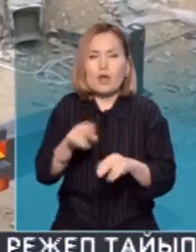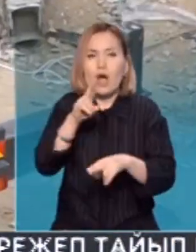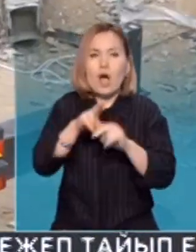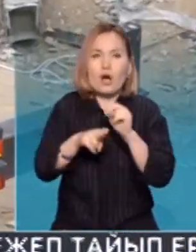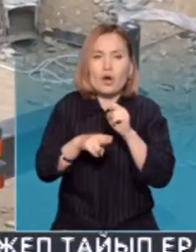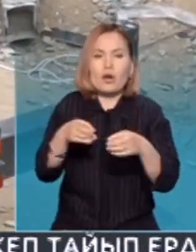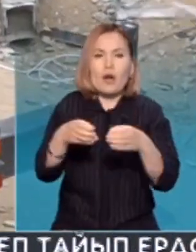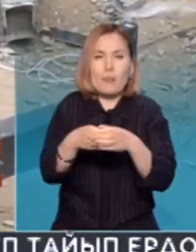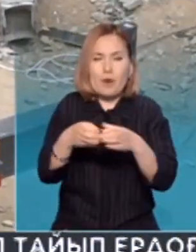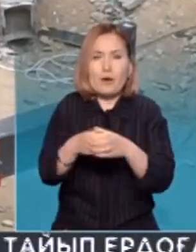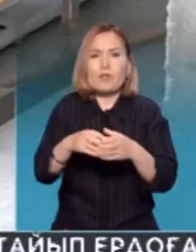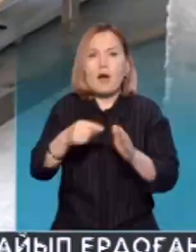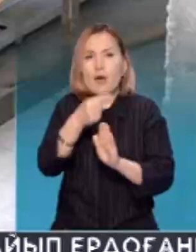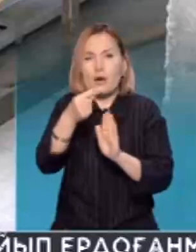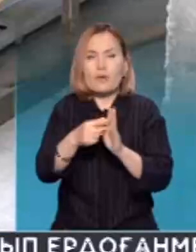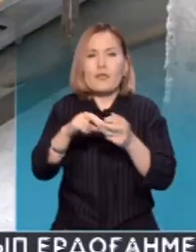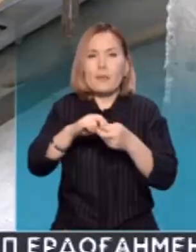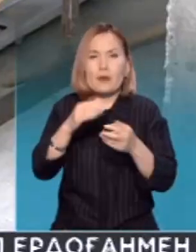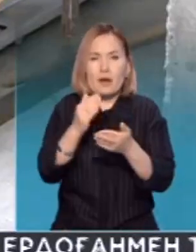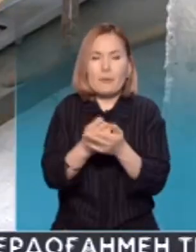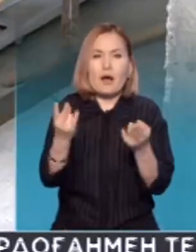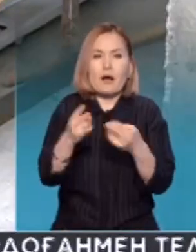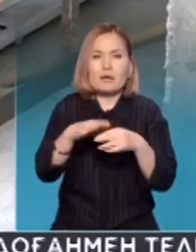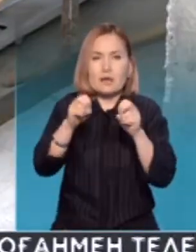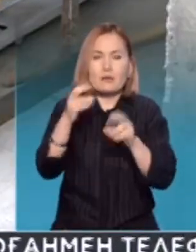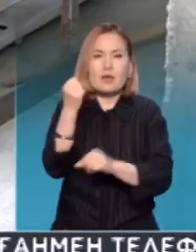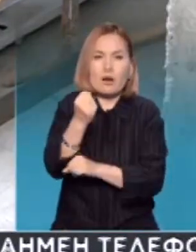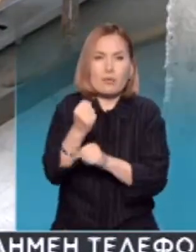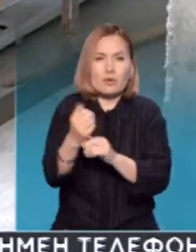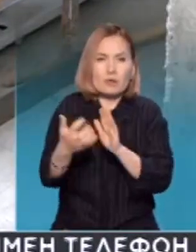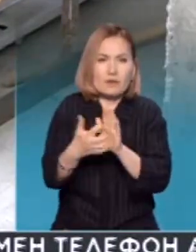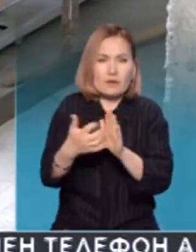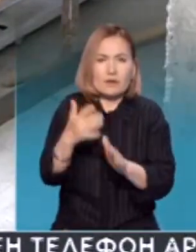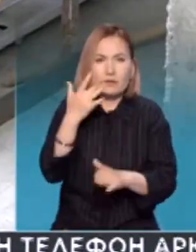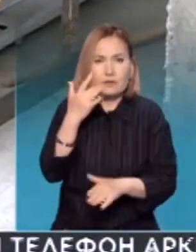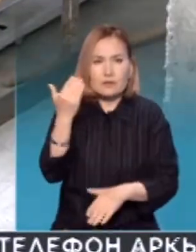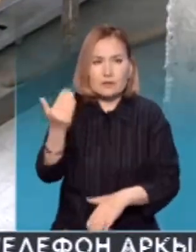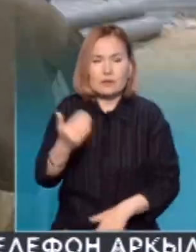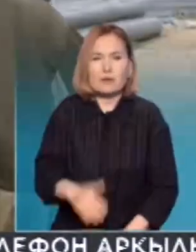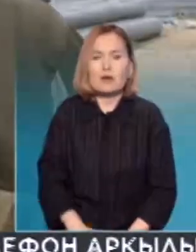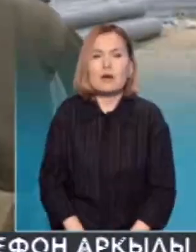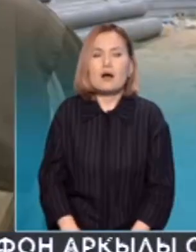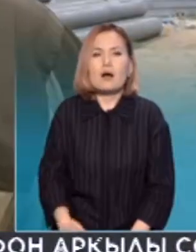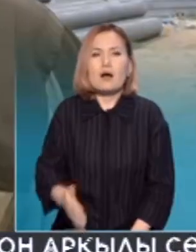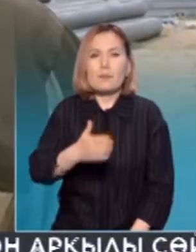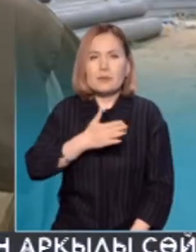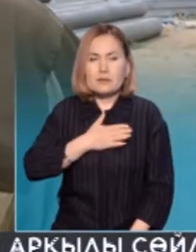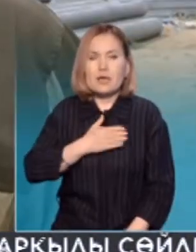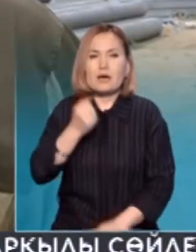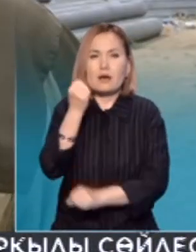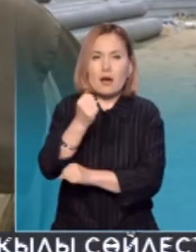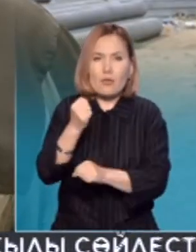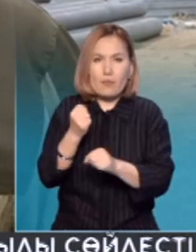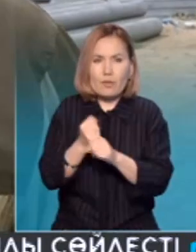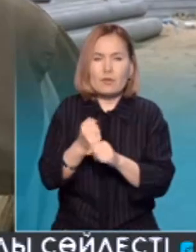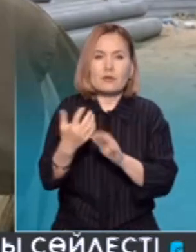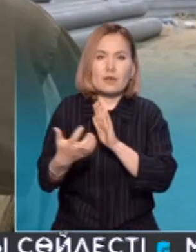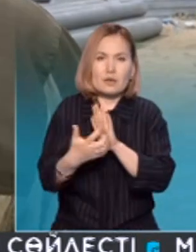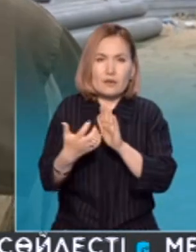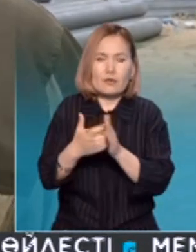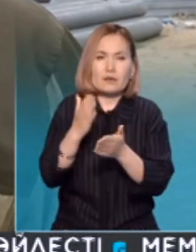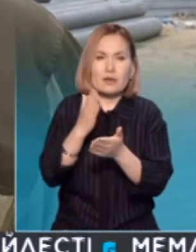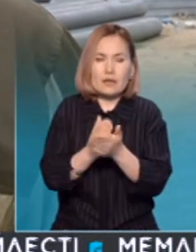құрылысшылардың бас ауыртар басты мәселесі қажетті мамандардың жетіспеуі. Шақыртылады мамандықтар. В данный момент енді ИТР-ский состав дейді